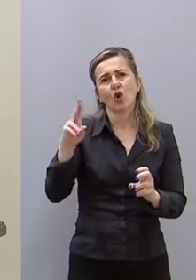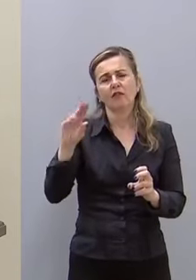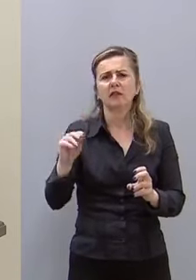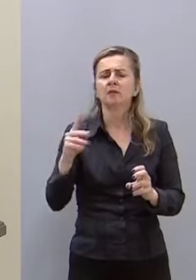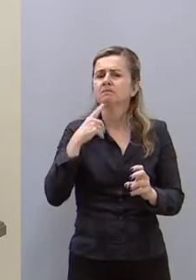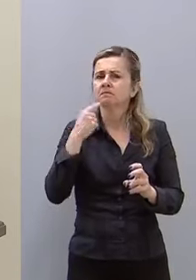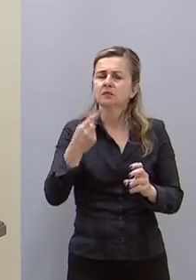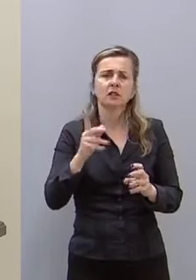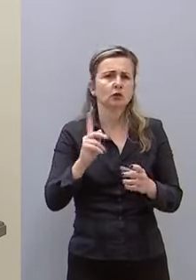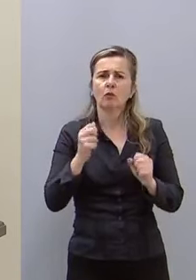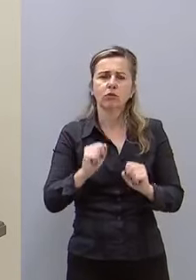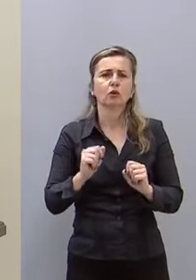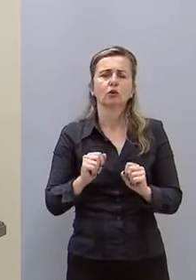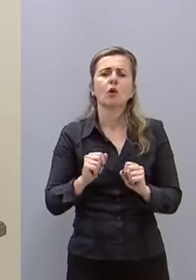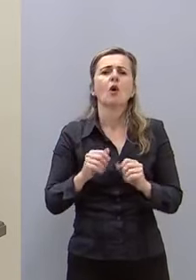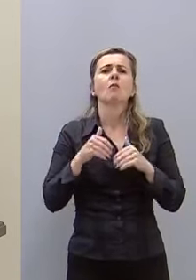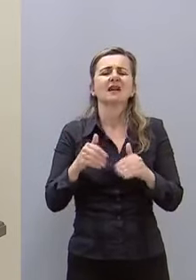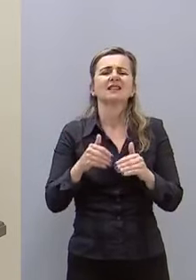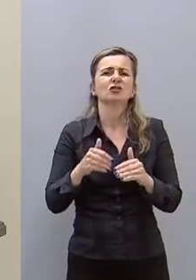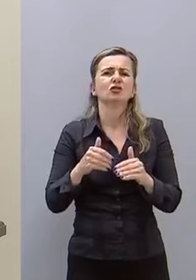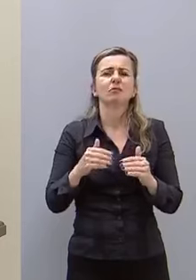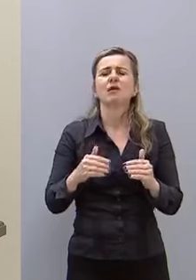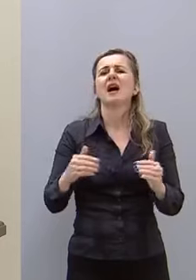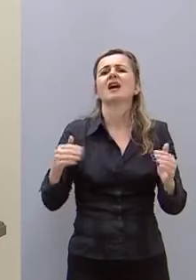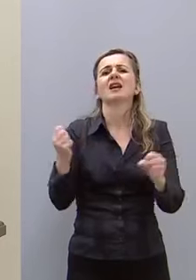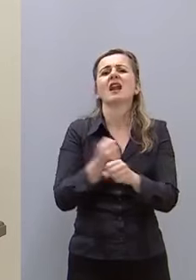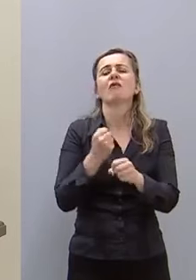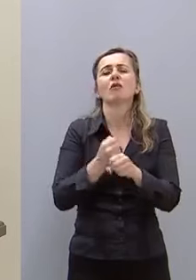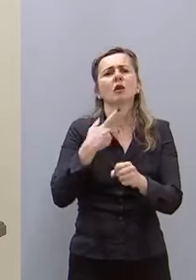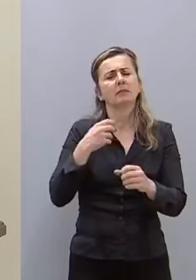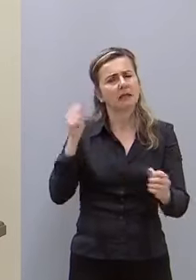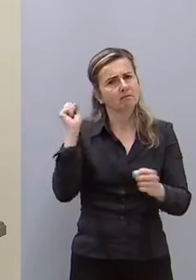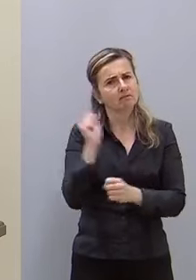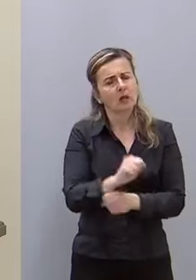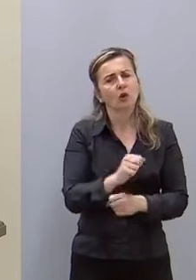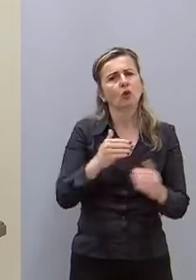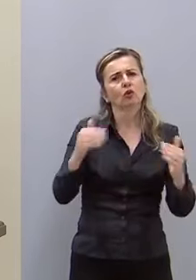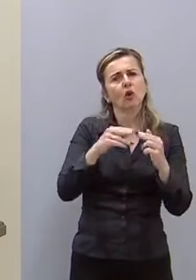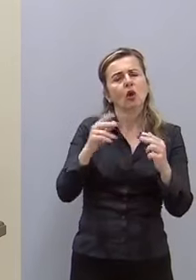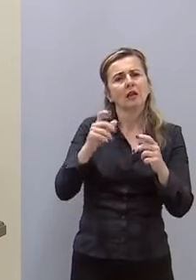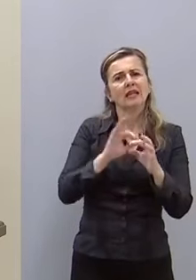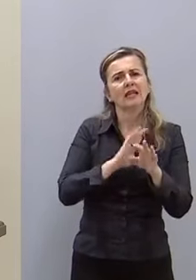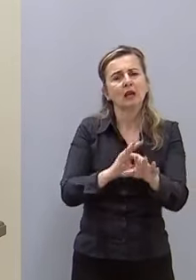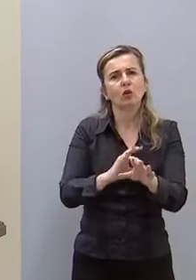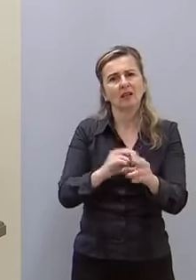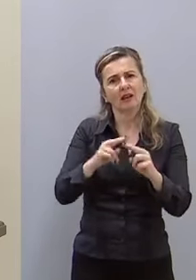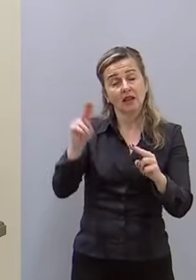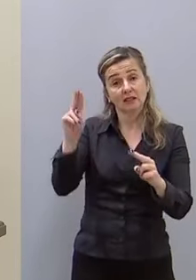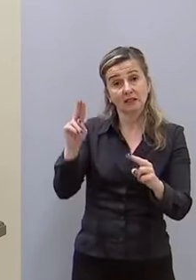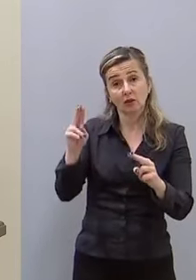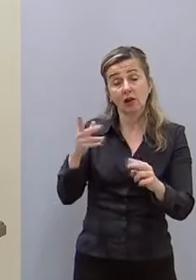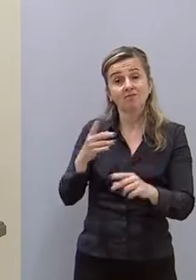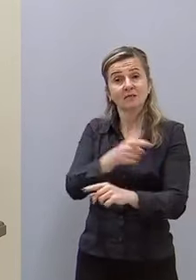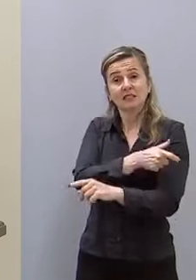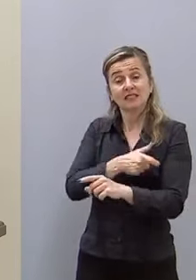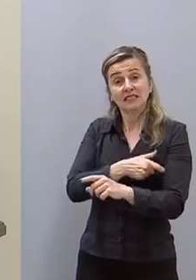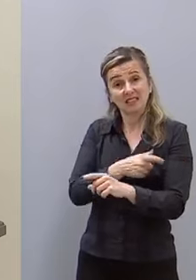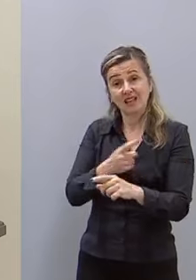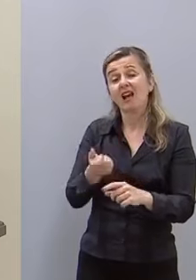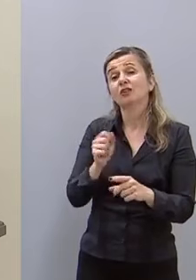perché in contrasto con le linee guida nazionali anche sindacati a questo punto si sono detti indisponibili a sottoscrivere